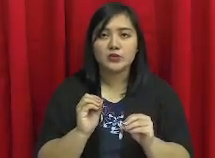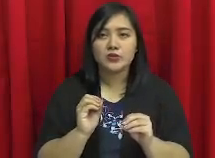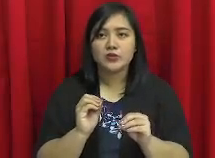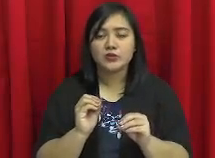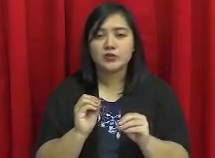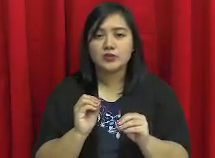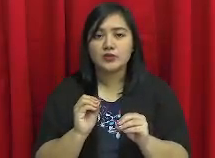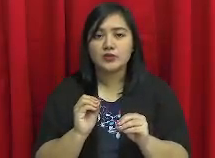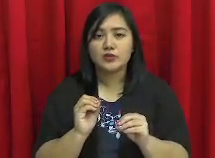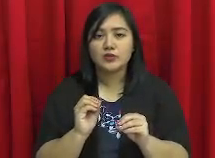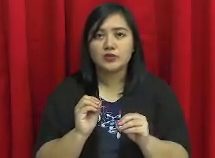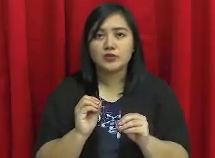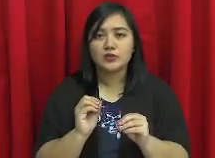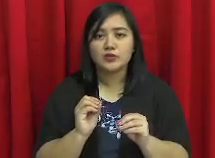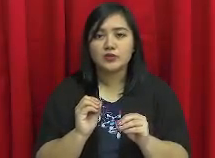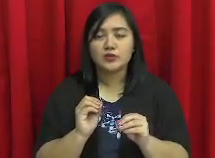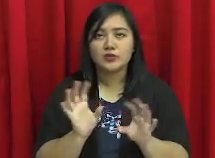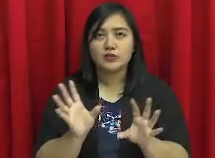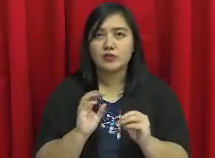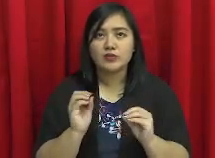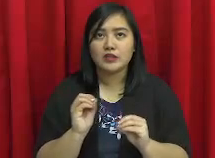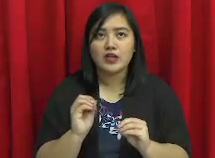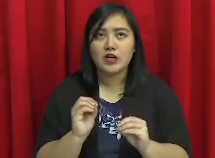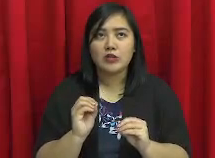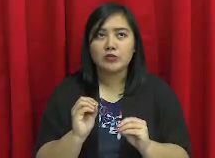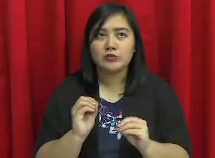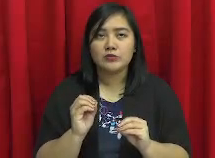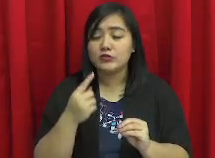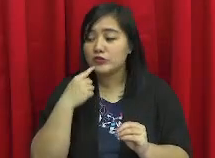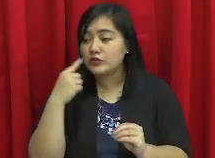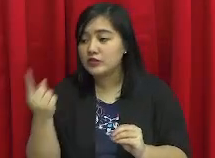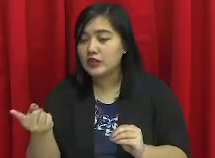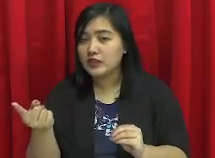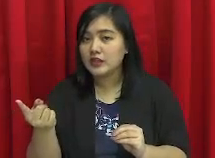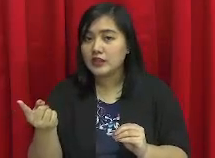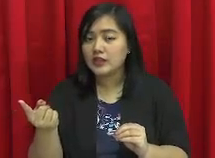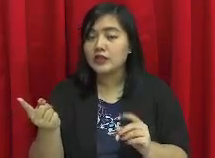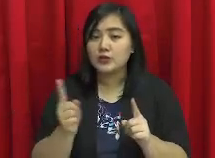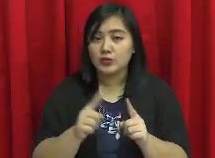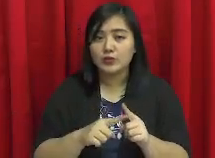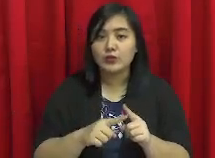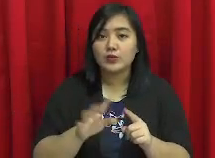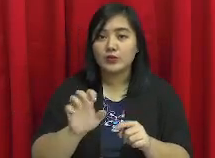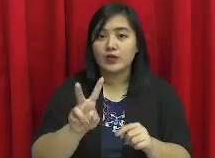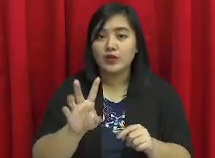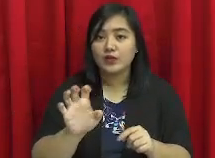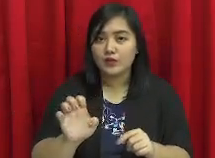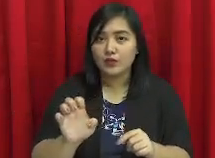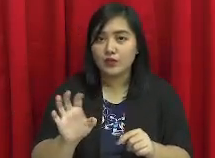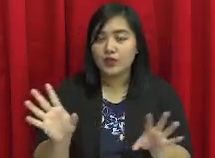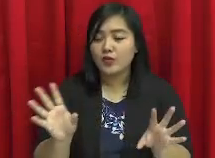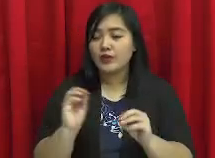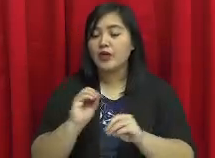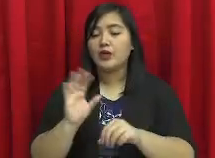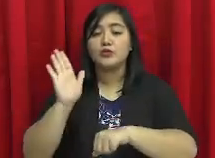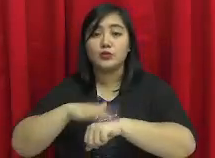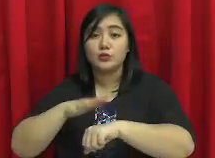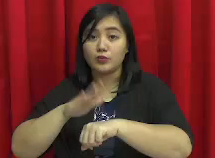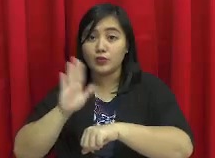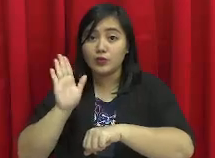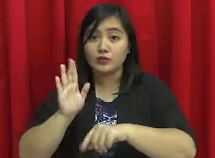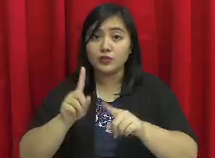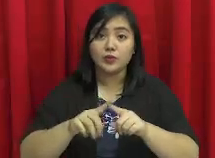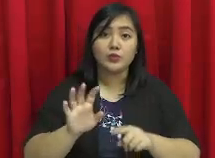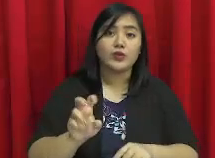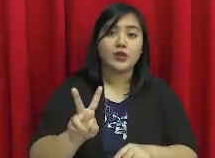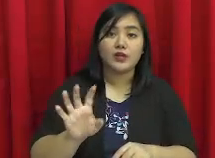walang nagsaway kay Eve. You see? Walang nagbantay kaya nalapitan ng kaaway. You